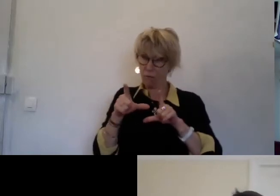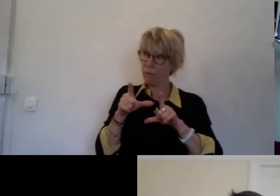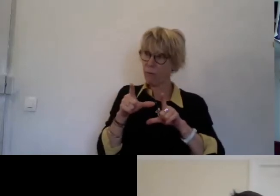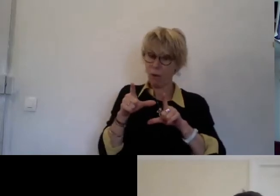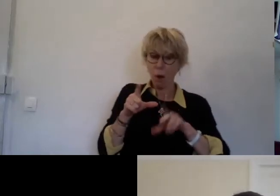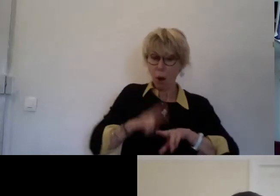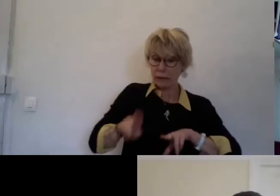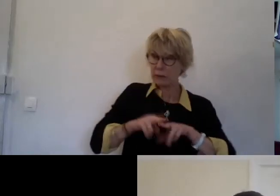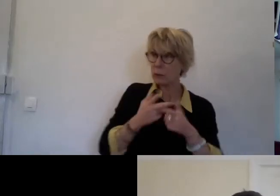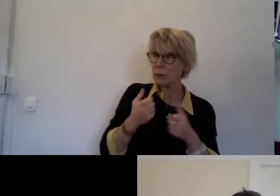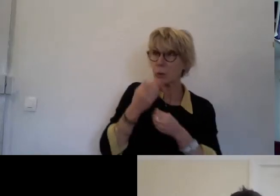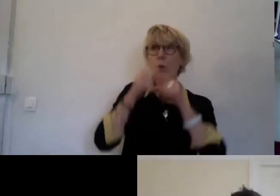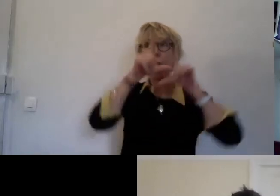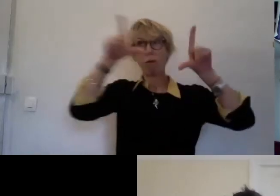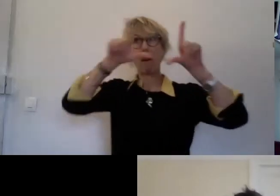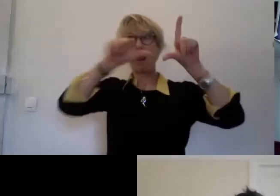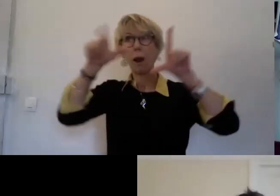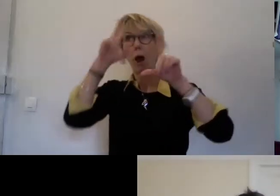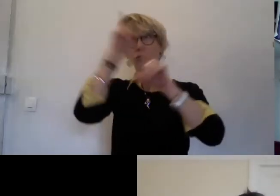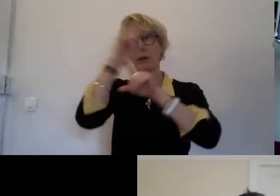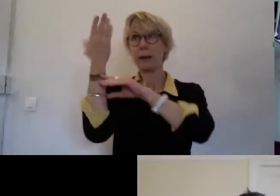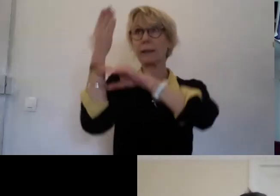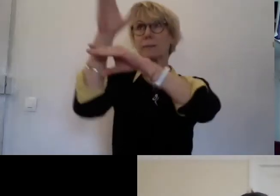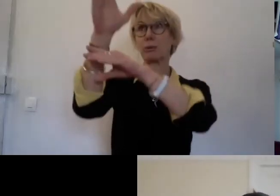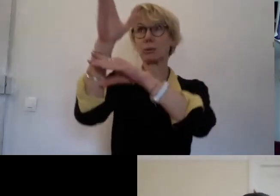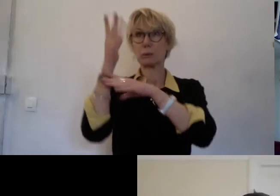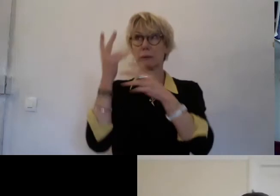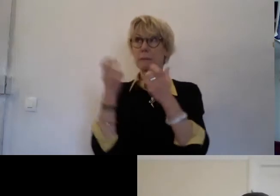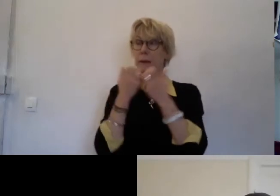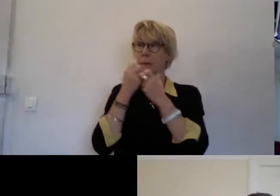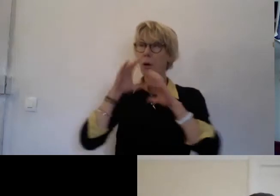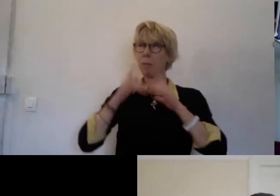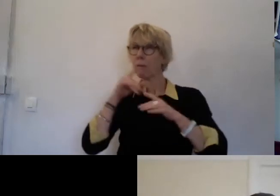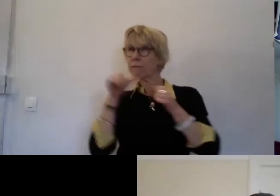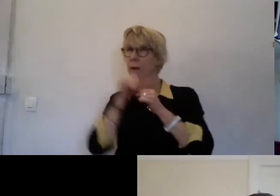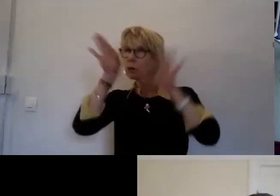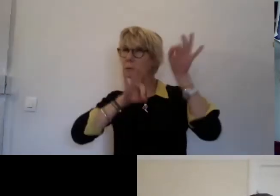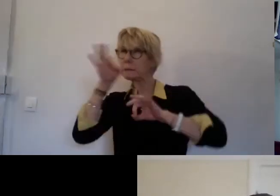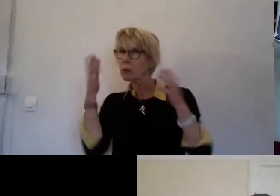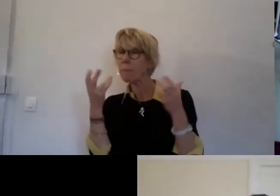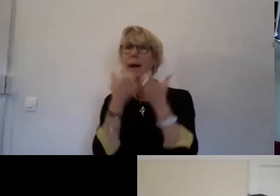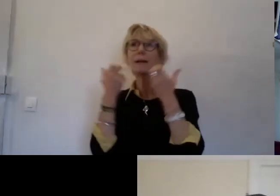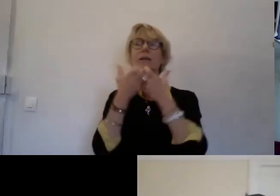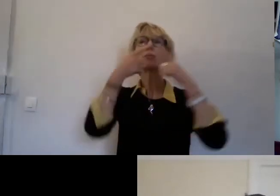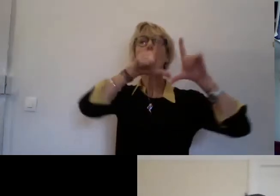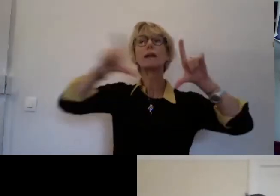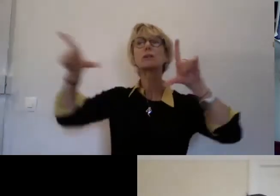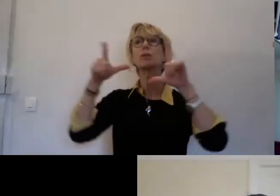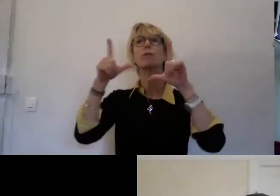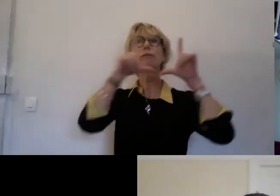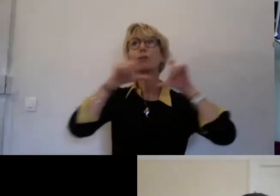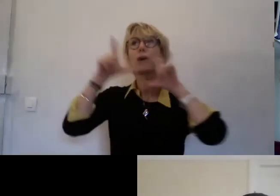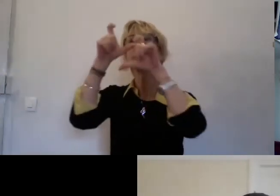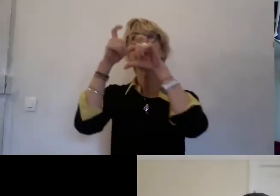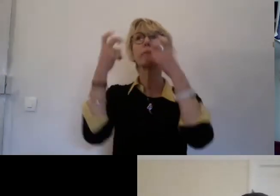restauration, parce qu'il y a plein de raisons, notamment les collections photographiques du musée d'Orsay. Voilà, il